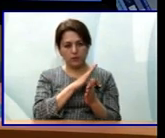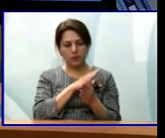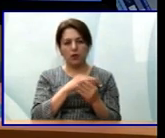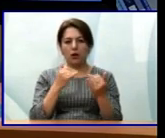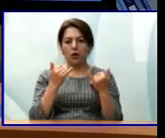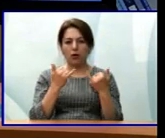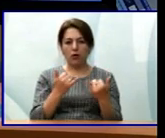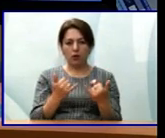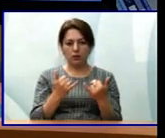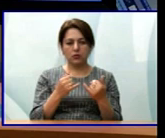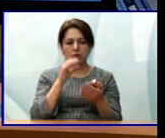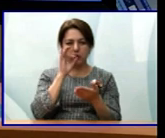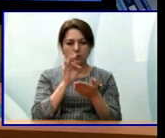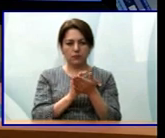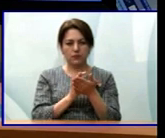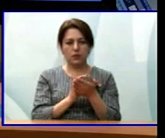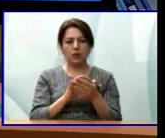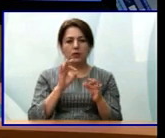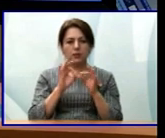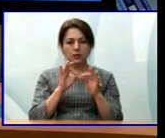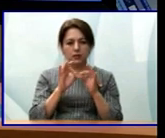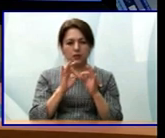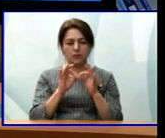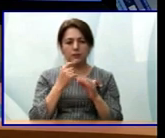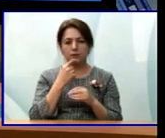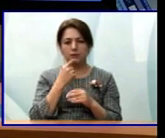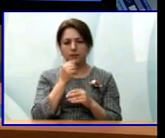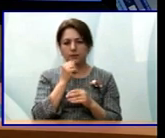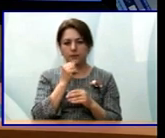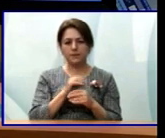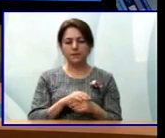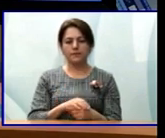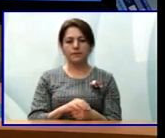Ana endi javobimizni tekshirib ko'ramiz.